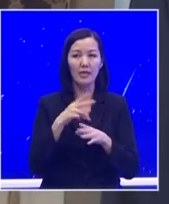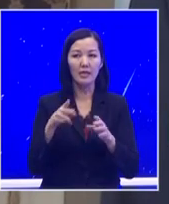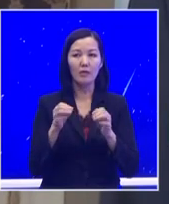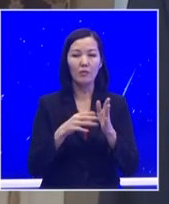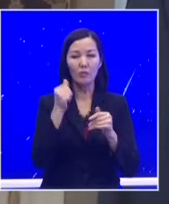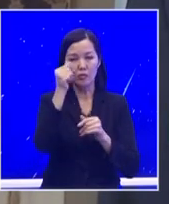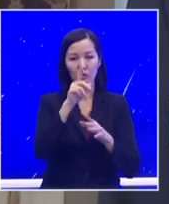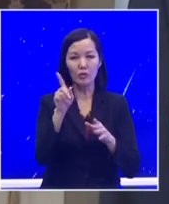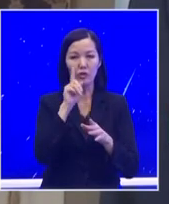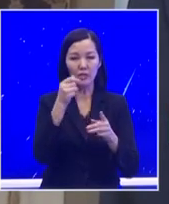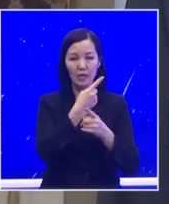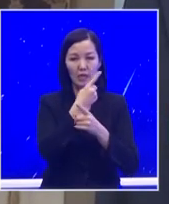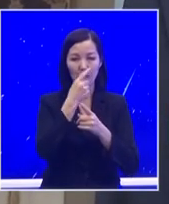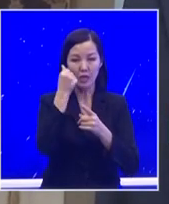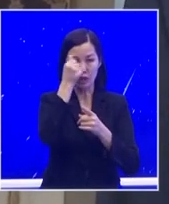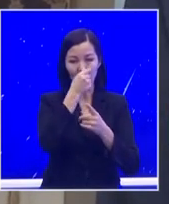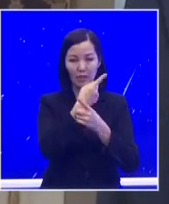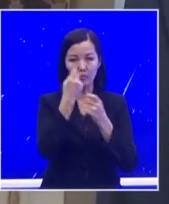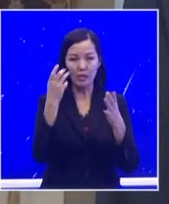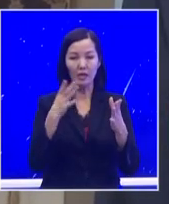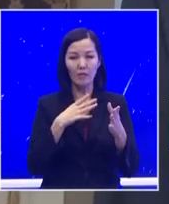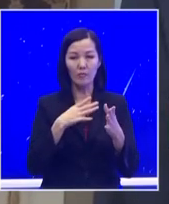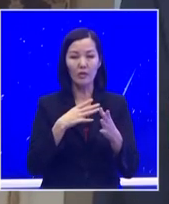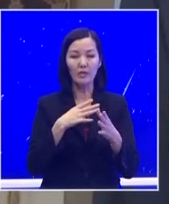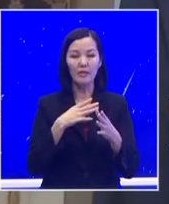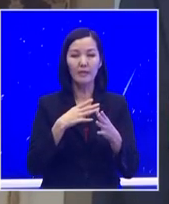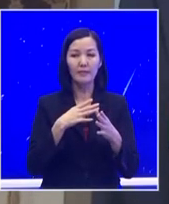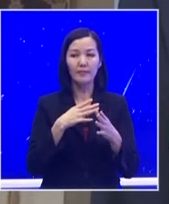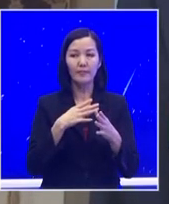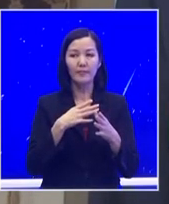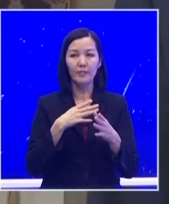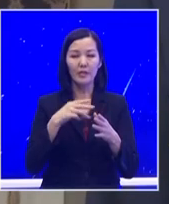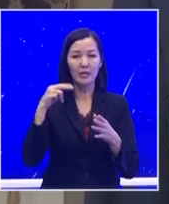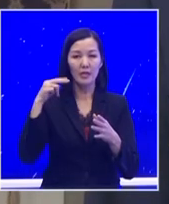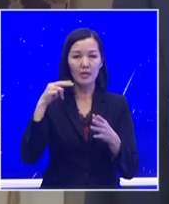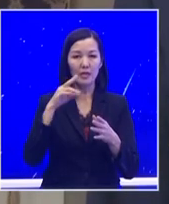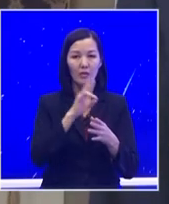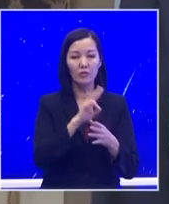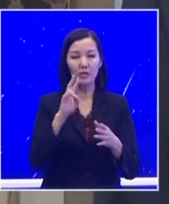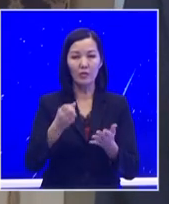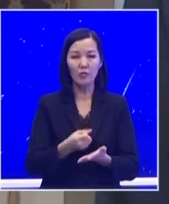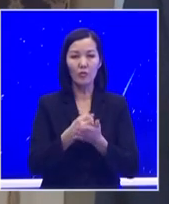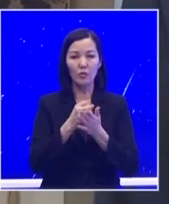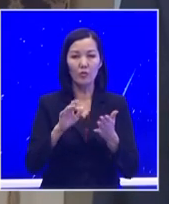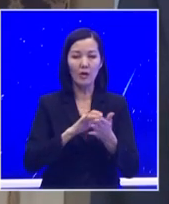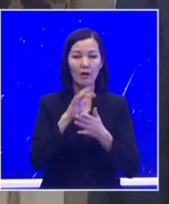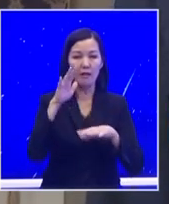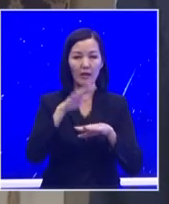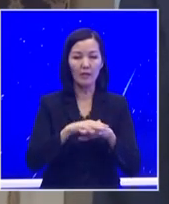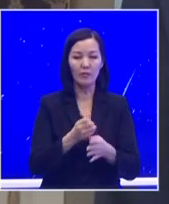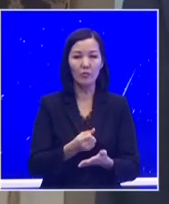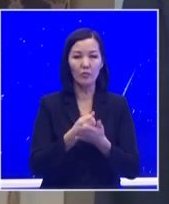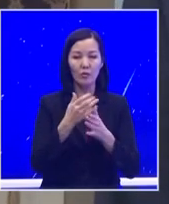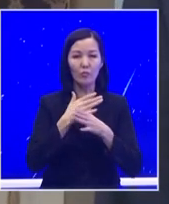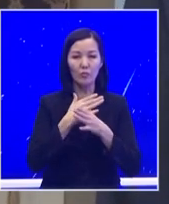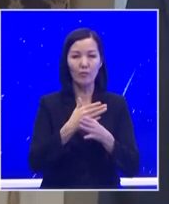жылды жастар жылы деп жариялаған болатын. Сол арнайы елбасымыздың қолдауы арқасында, осы қала әкімі Бақтияр Әлтай Өнербаевтың қолдауы